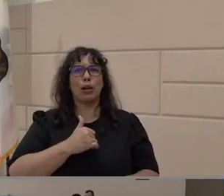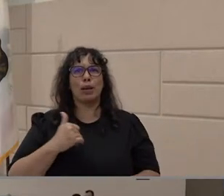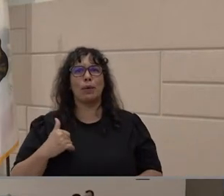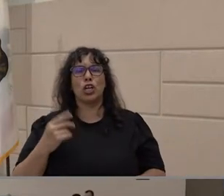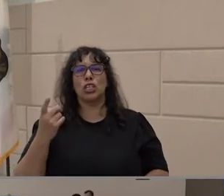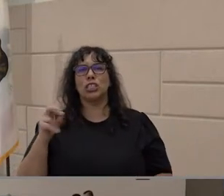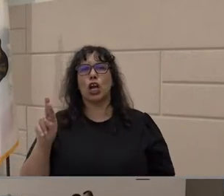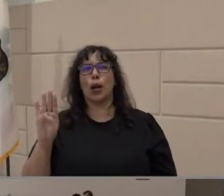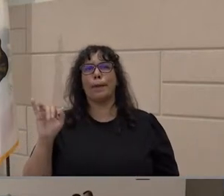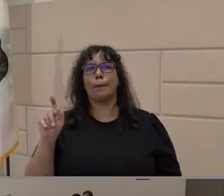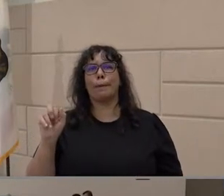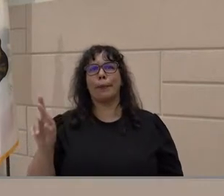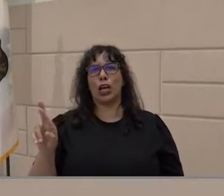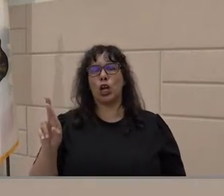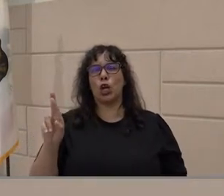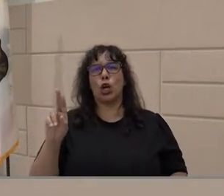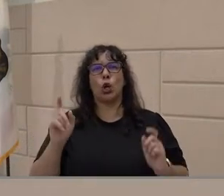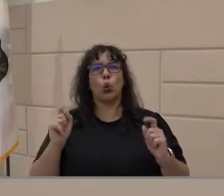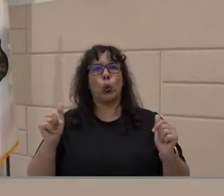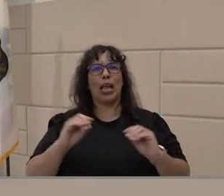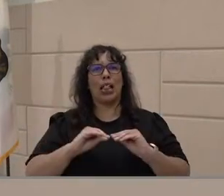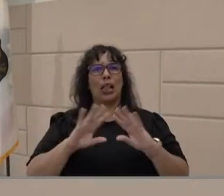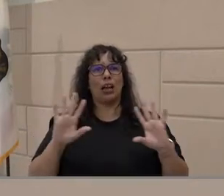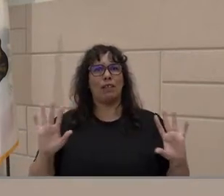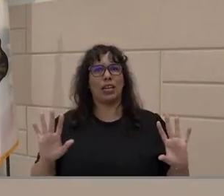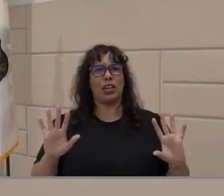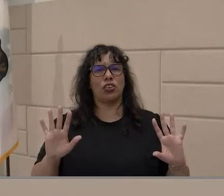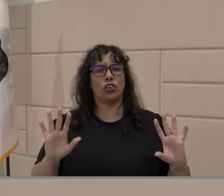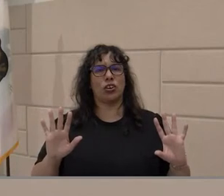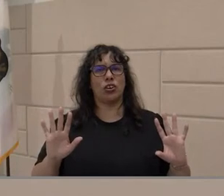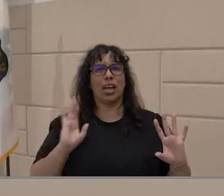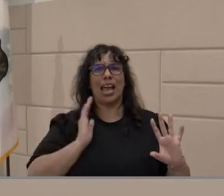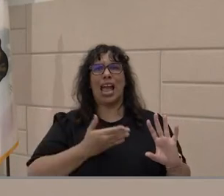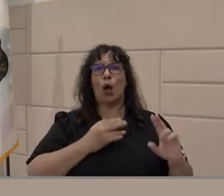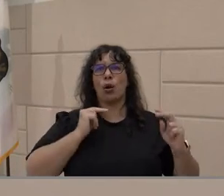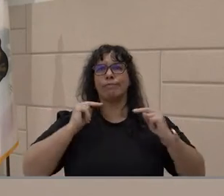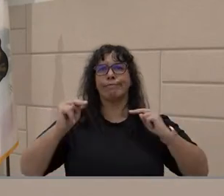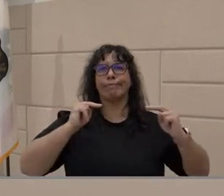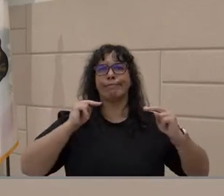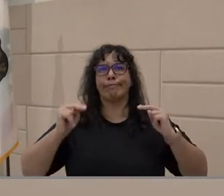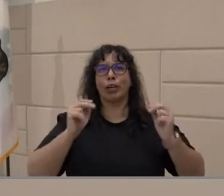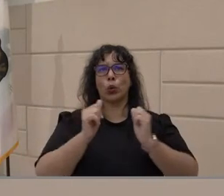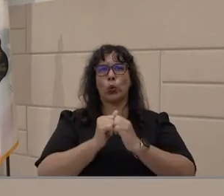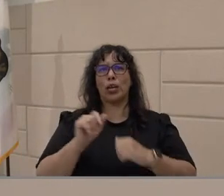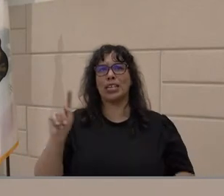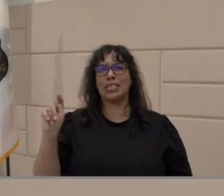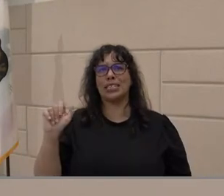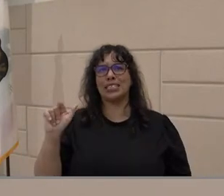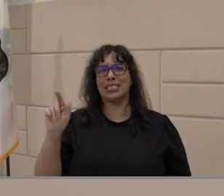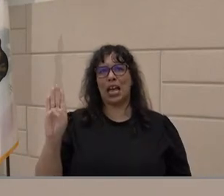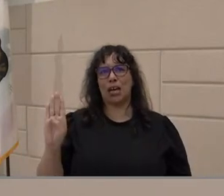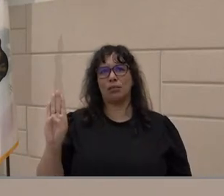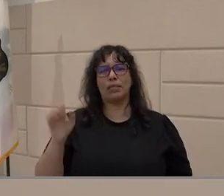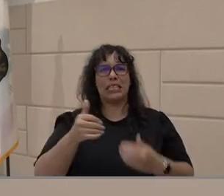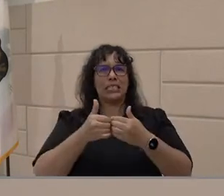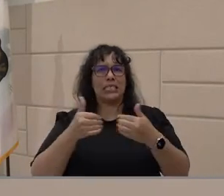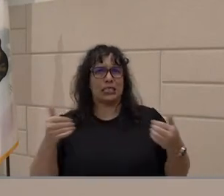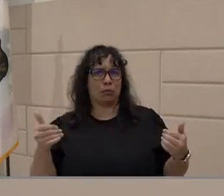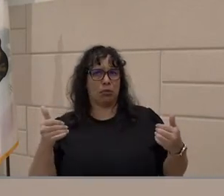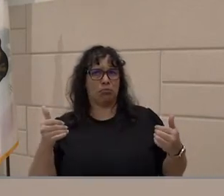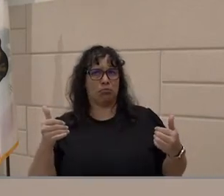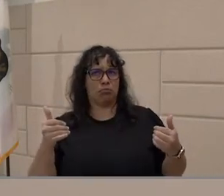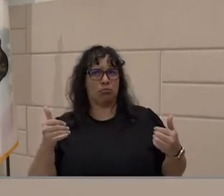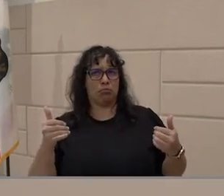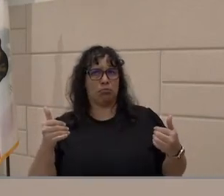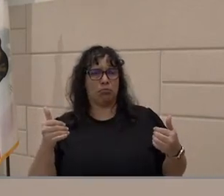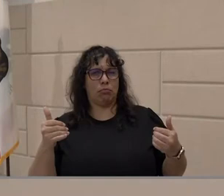សូមជម្រាបសួរលោក Baker និងសមាជិកនាយកគណៈកម្មការការ